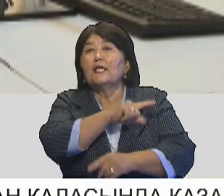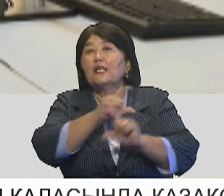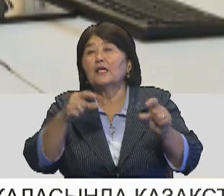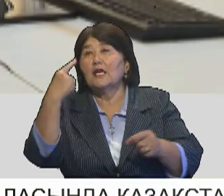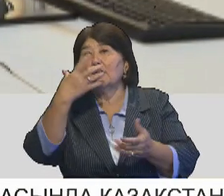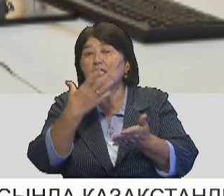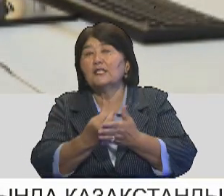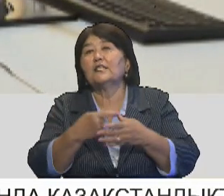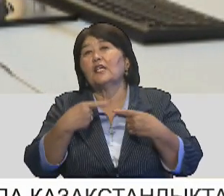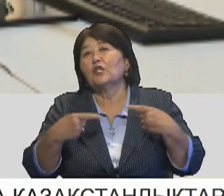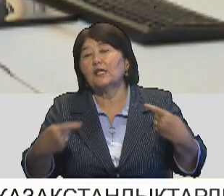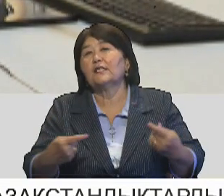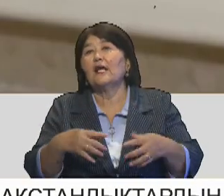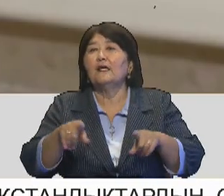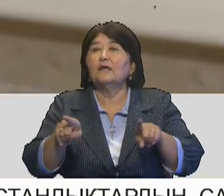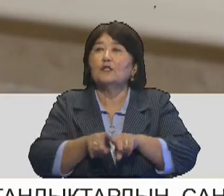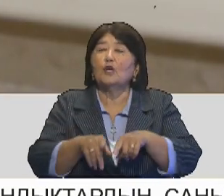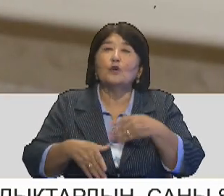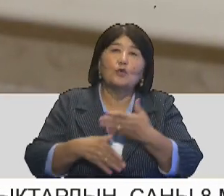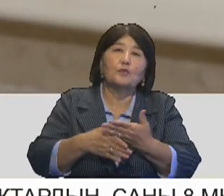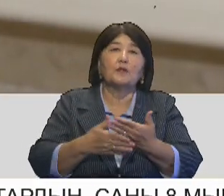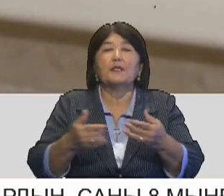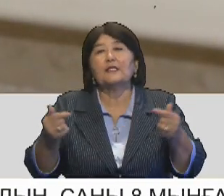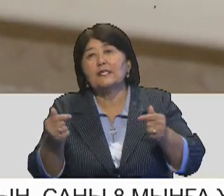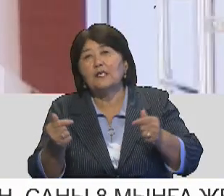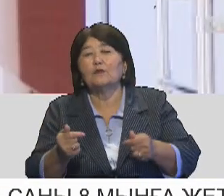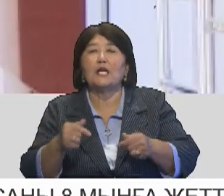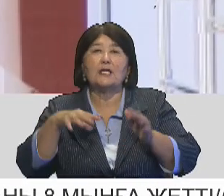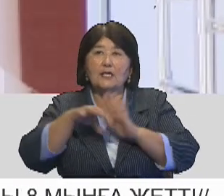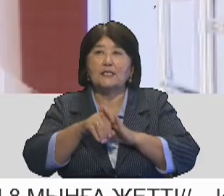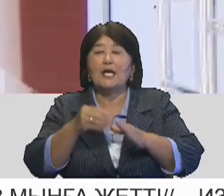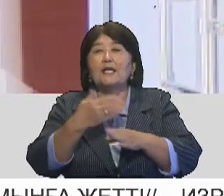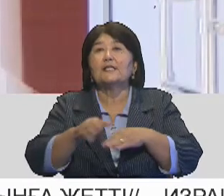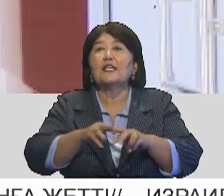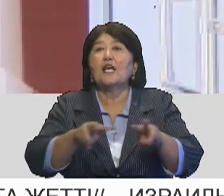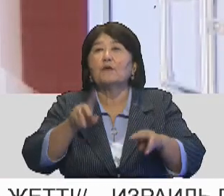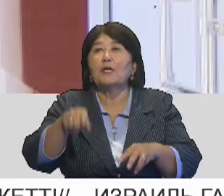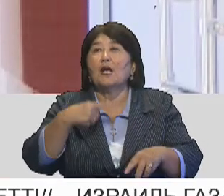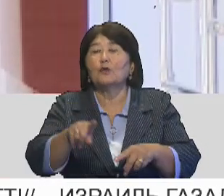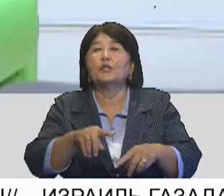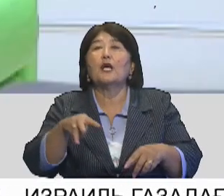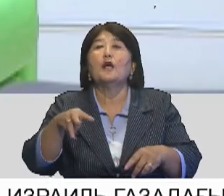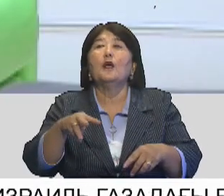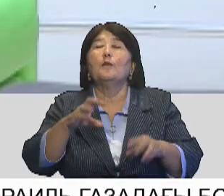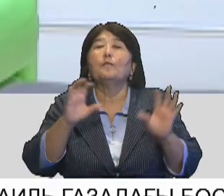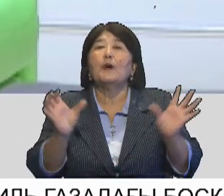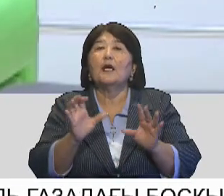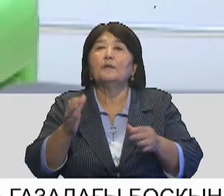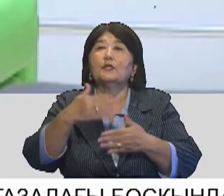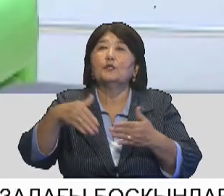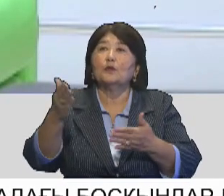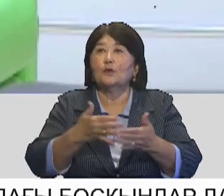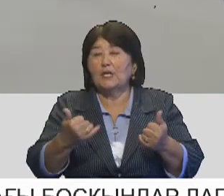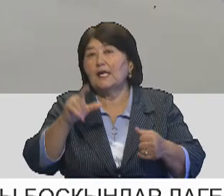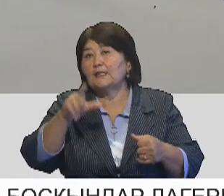ID немесе өзге де биометрияның көмегімен растаудың тетігі енгізілмек. Сала министрінің айтуынша, бұл мәмс жүйесіндегі былықты жоймақ. Ал